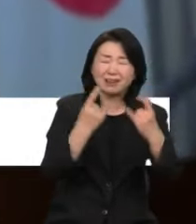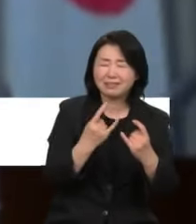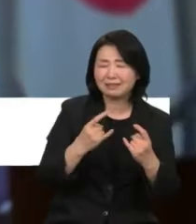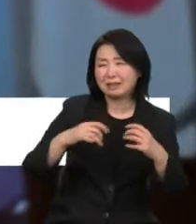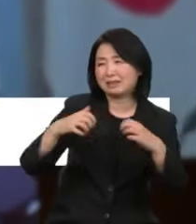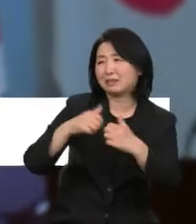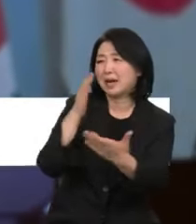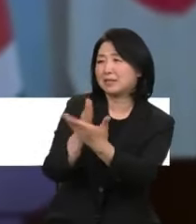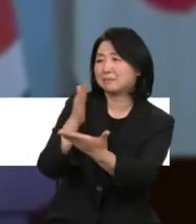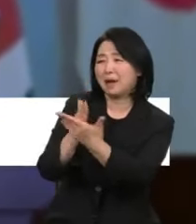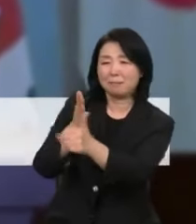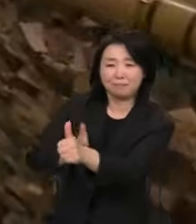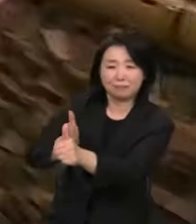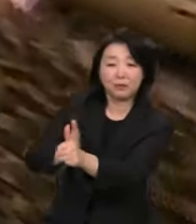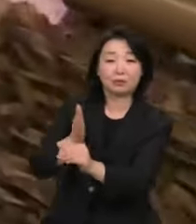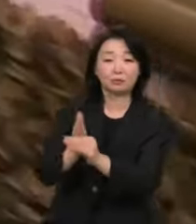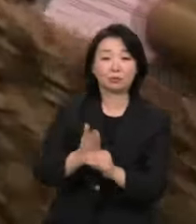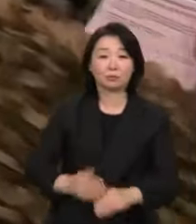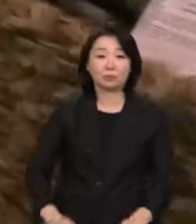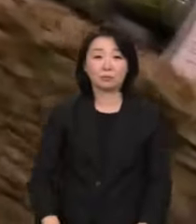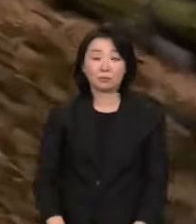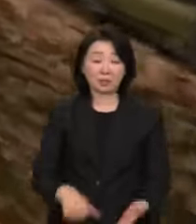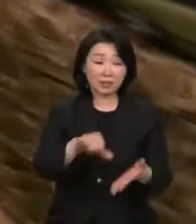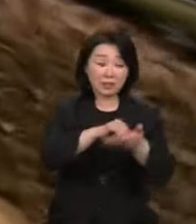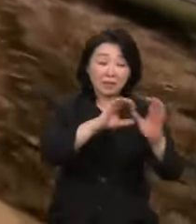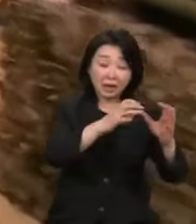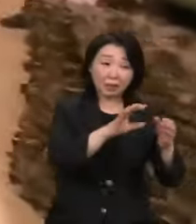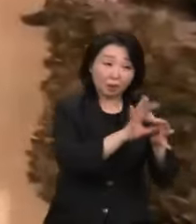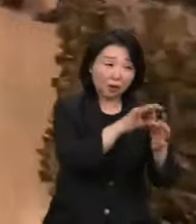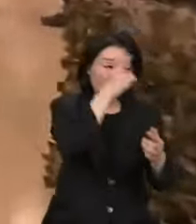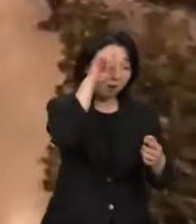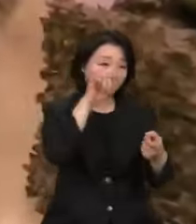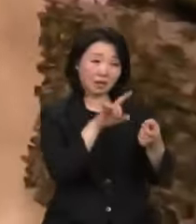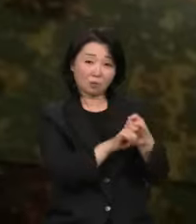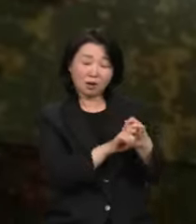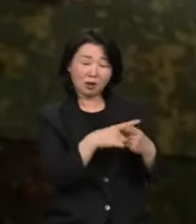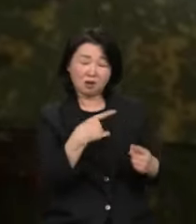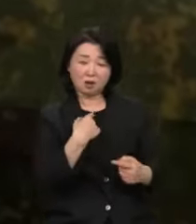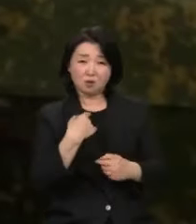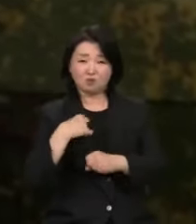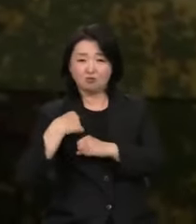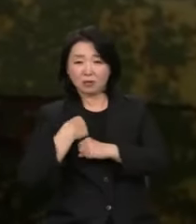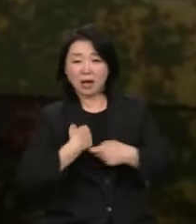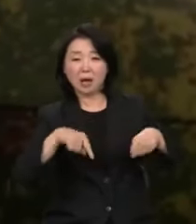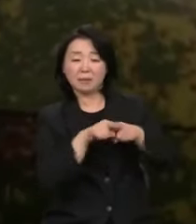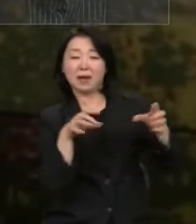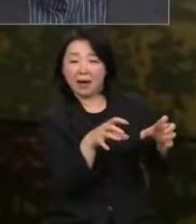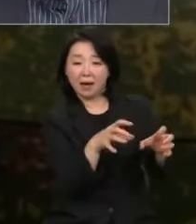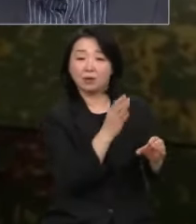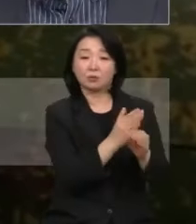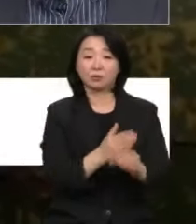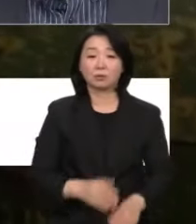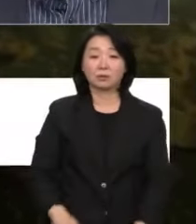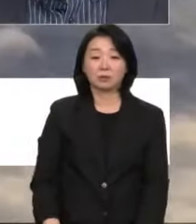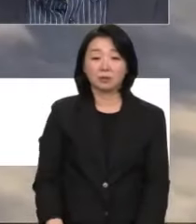강하게 요구하고 있습니다. 여기에 이란의 우방인 러시아도 군사력을 움직이기 시작했습니다. 러시아의 초음속